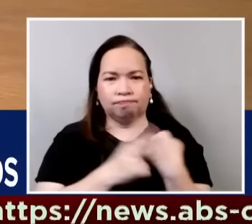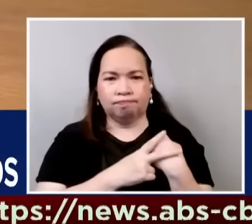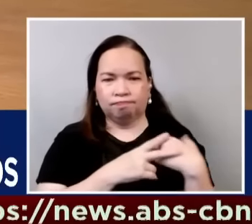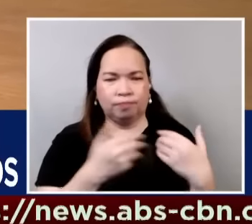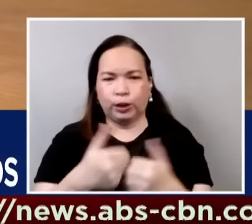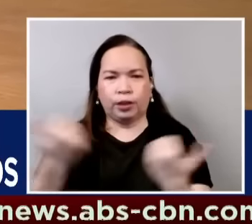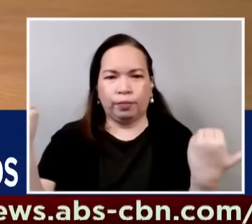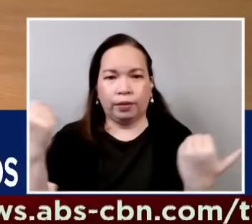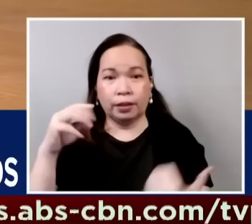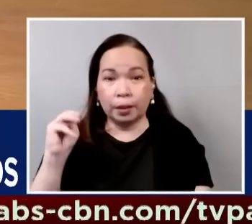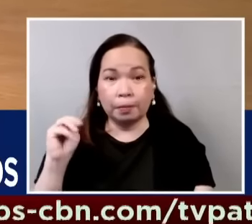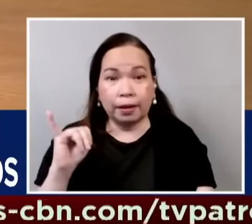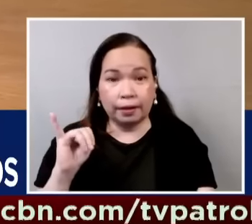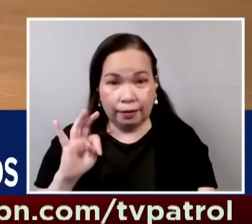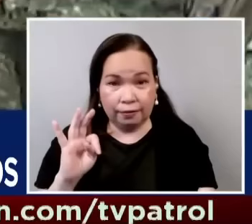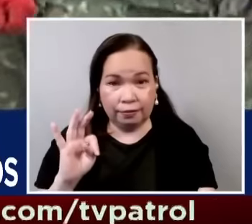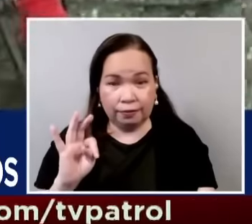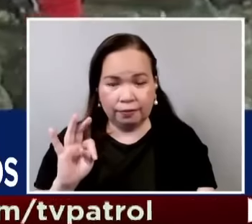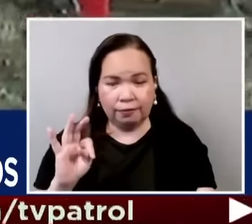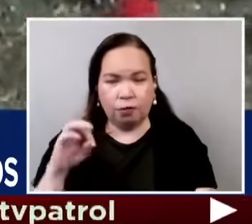separate.